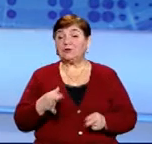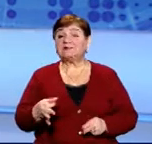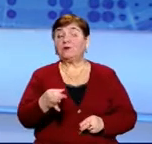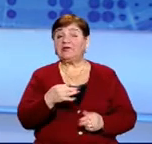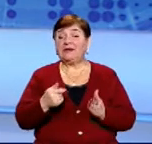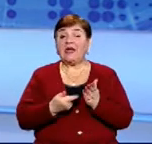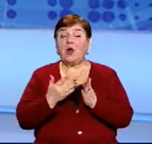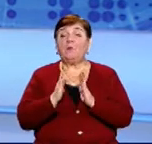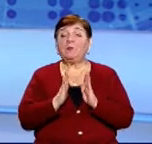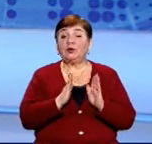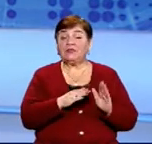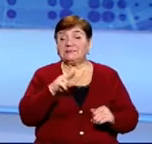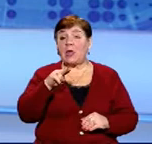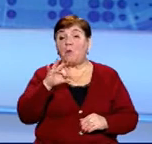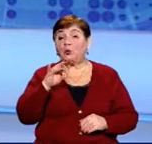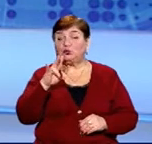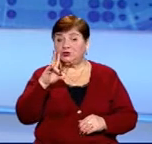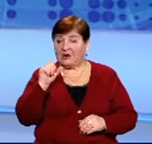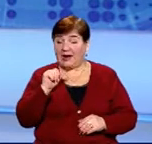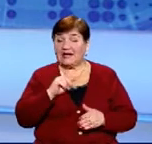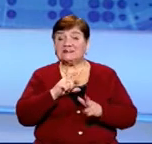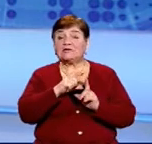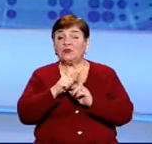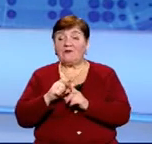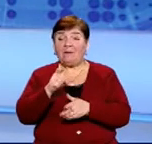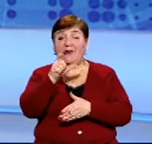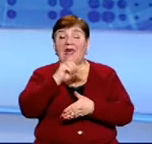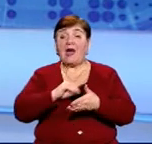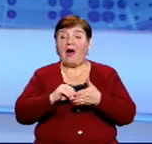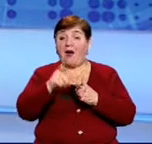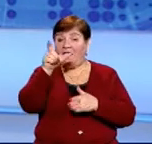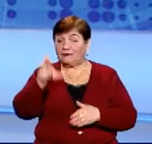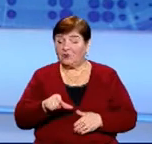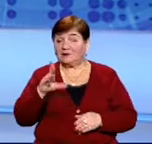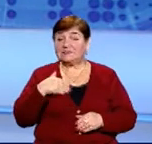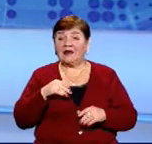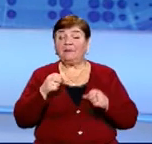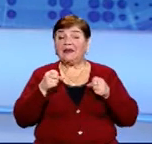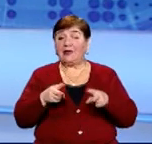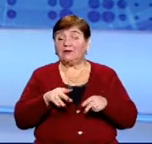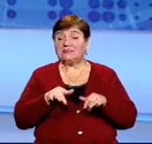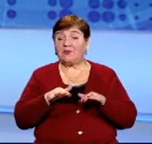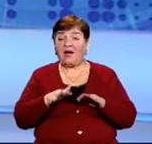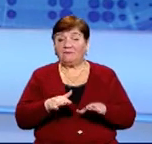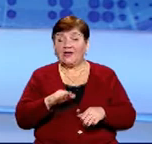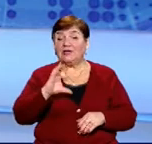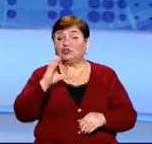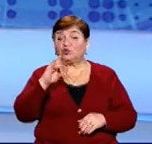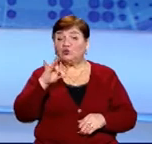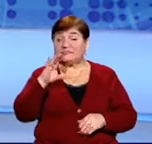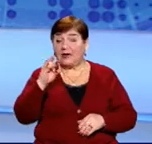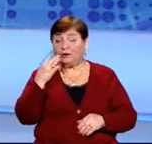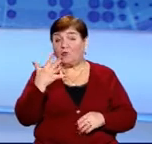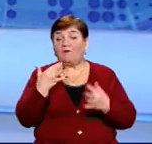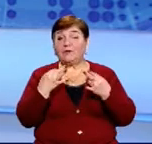обласній бібліотеці імені Потошняка. За словами автора, зібрав архівні документи з кримінальної справи поета Василя Стуса, його листи з